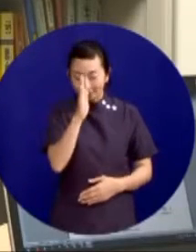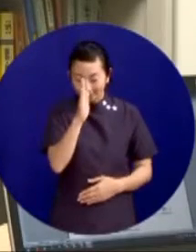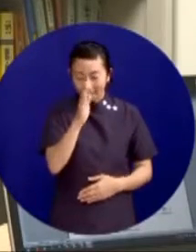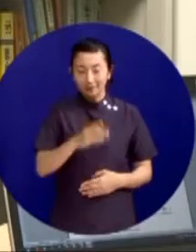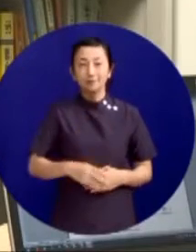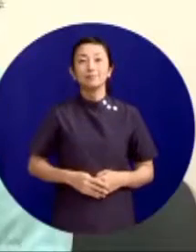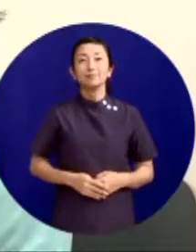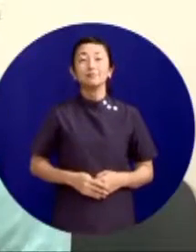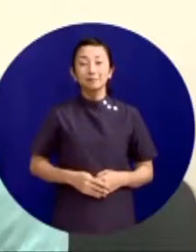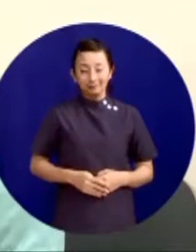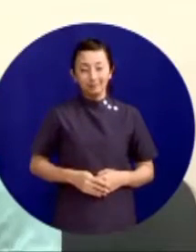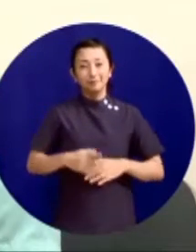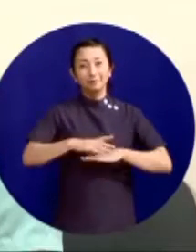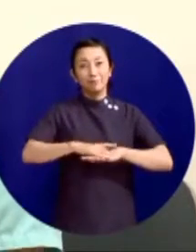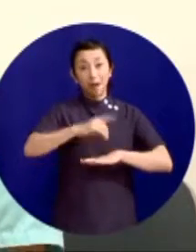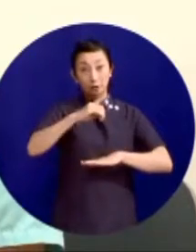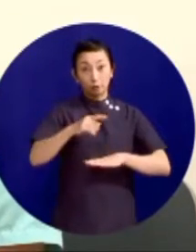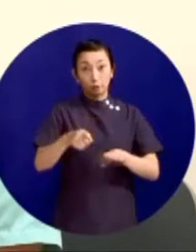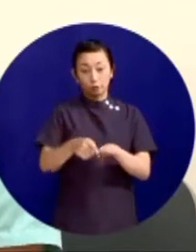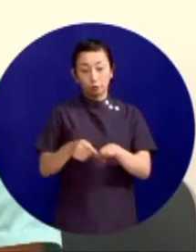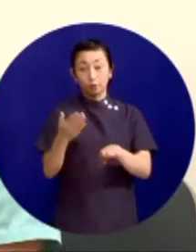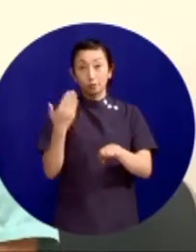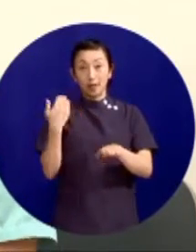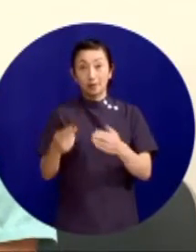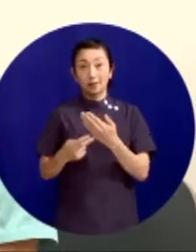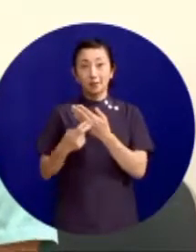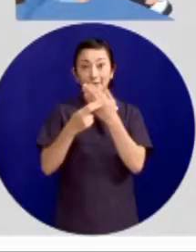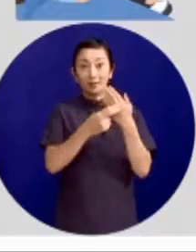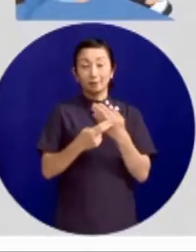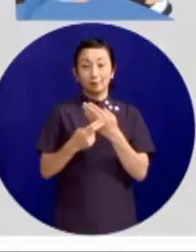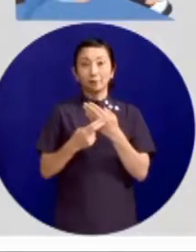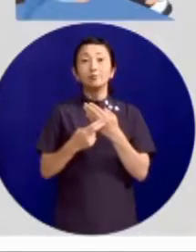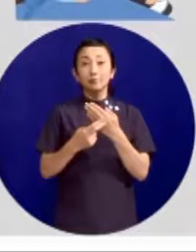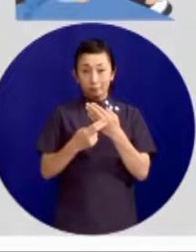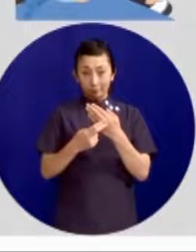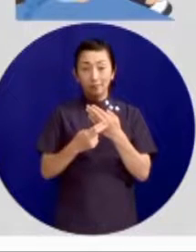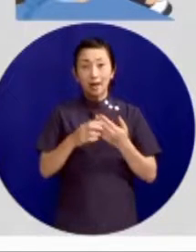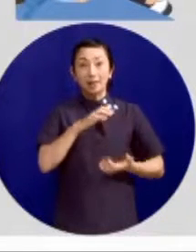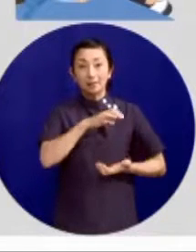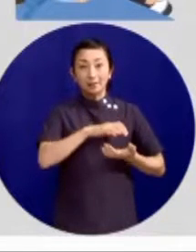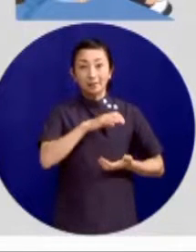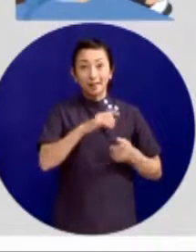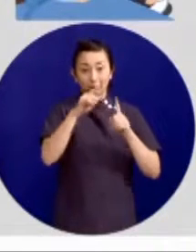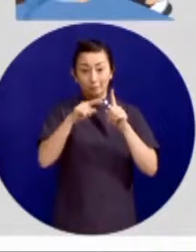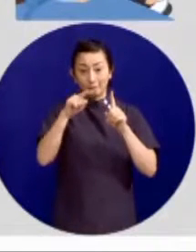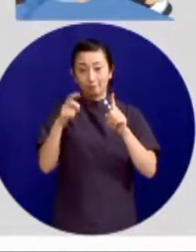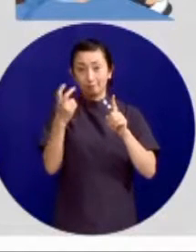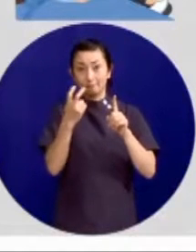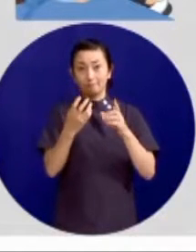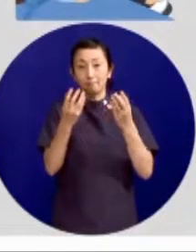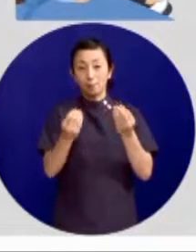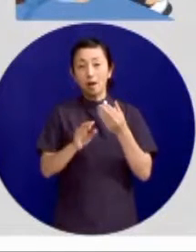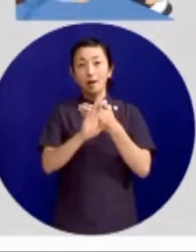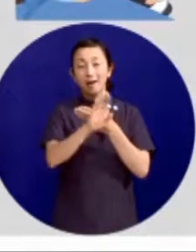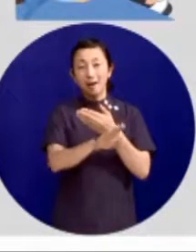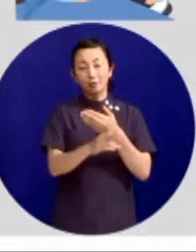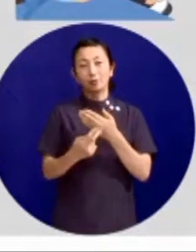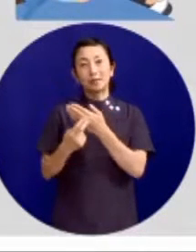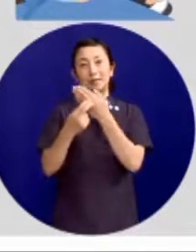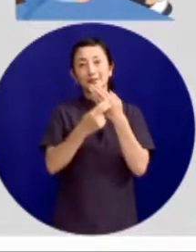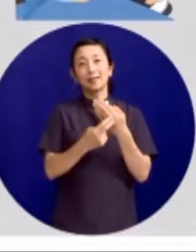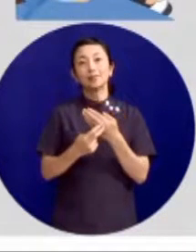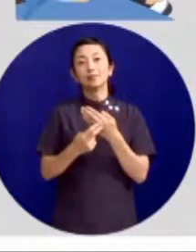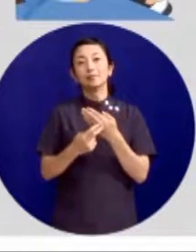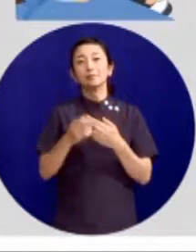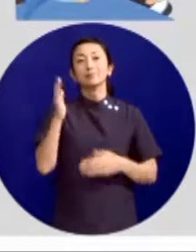か。 はい、まずは術前診察を行います。これは心電図検査などの各種検査の後に麻酔